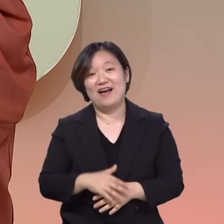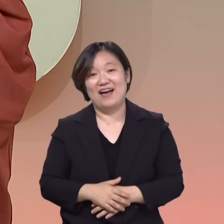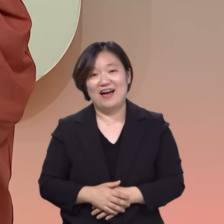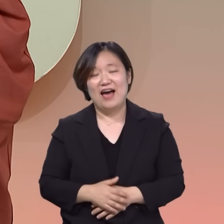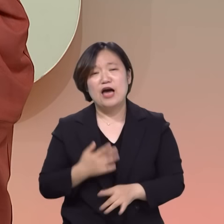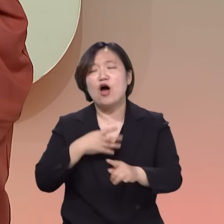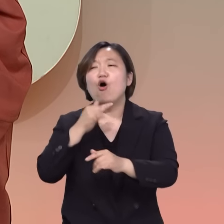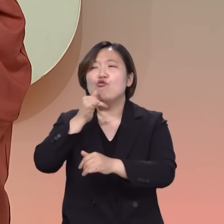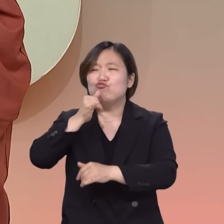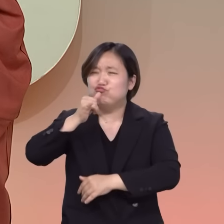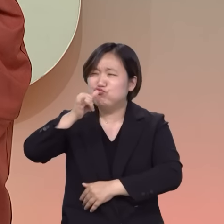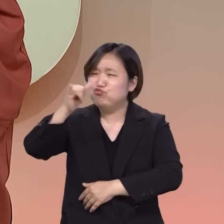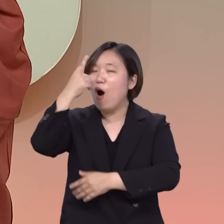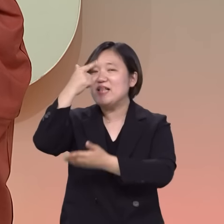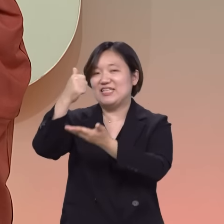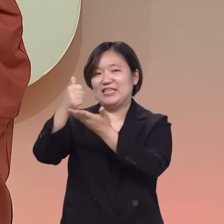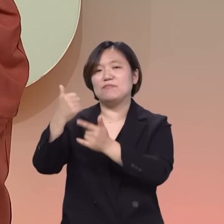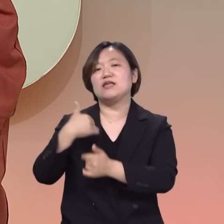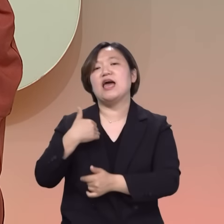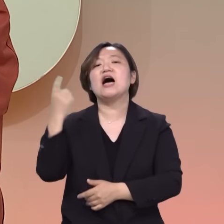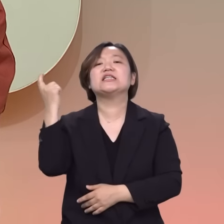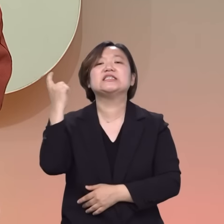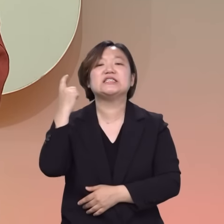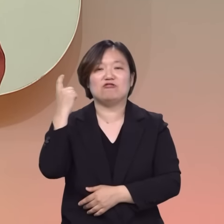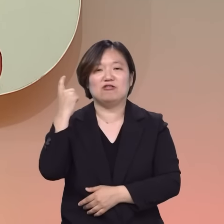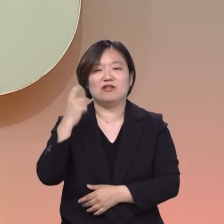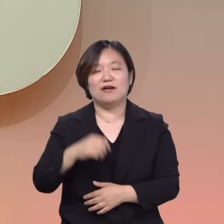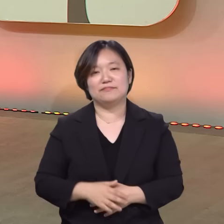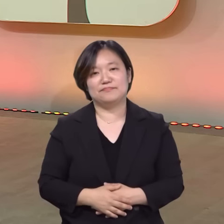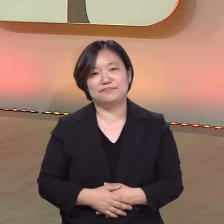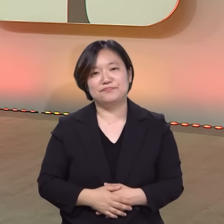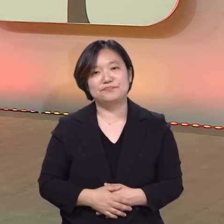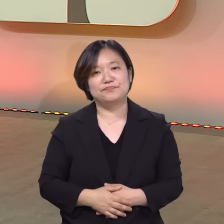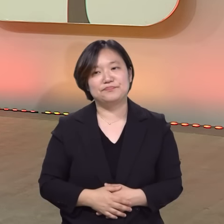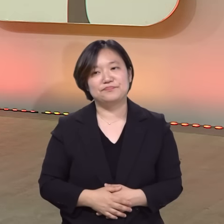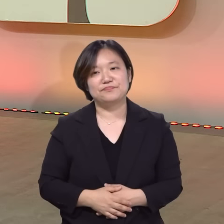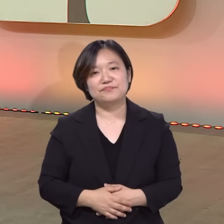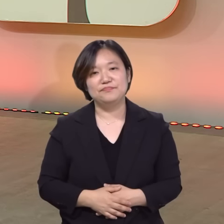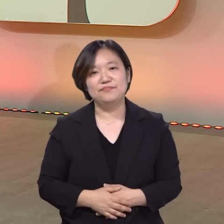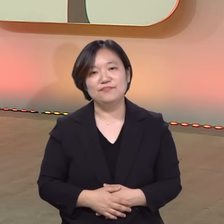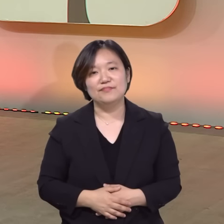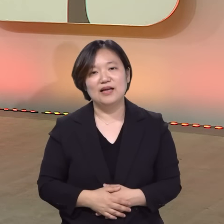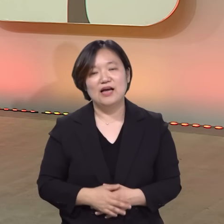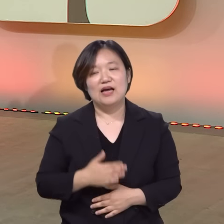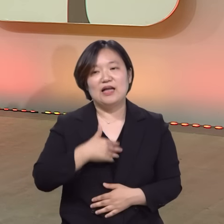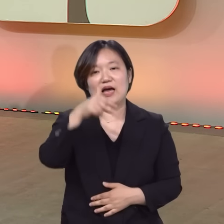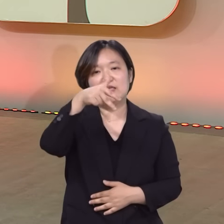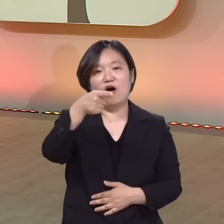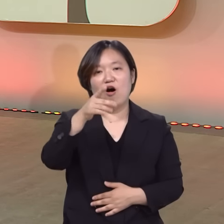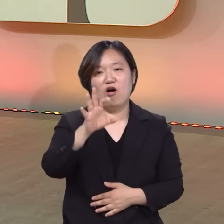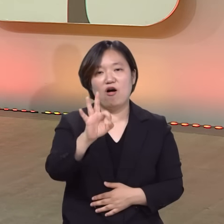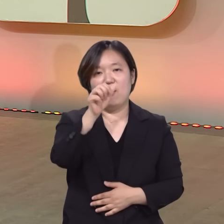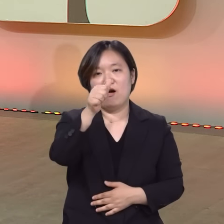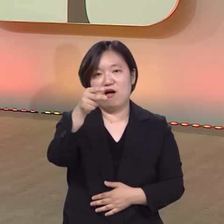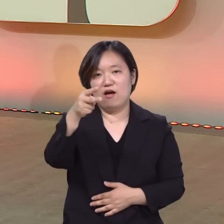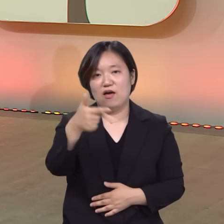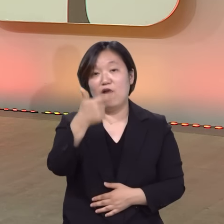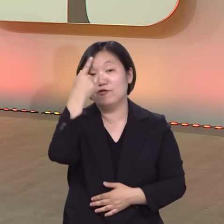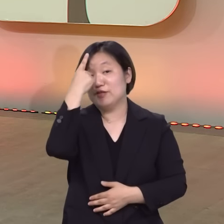분이 계셨구나 걸 어 저도요래 알게 되었는데이 정이라는이 비